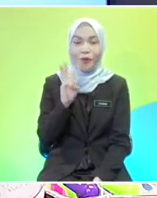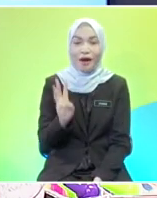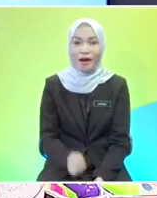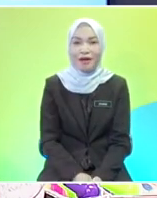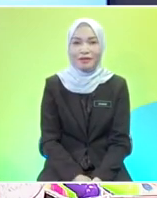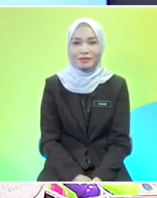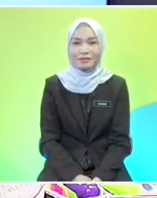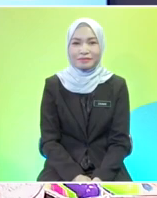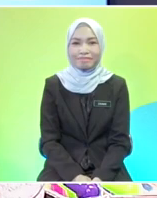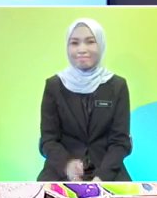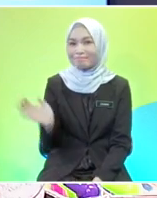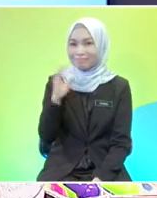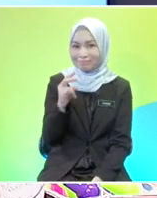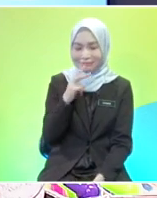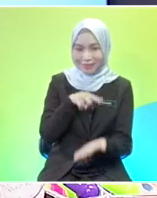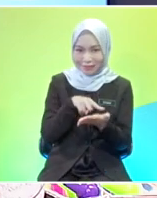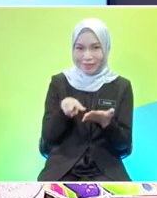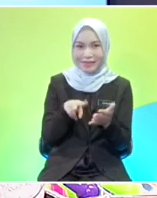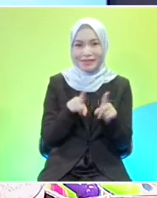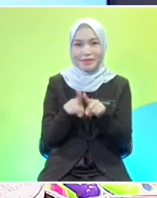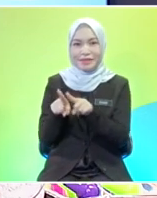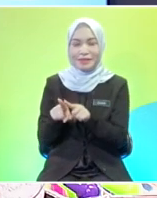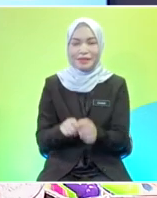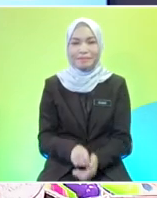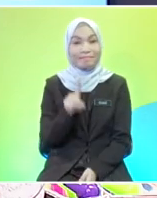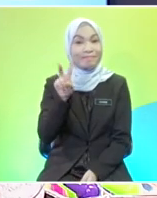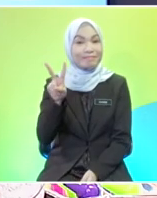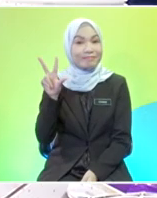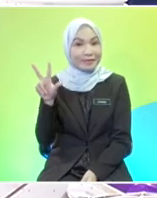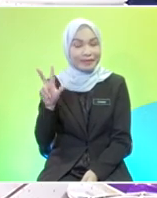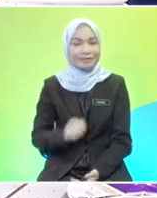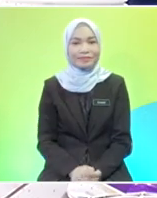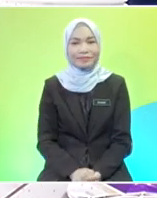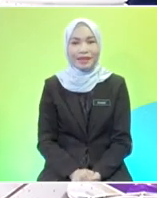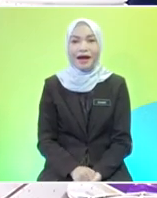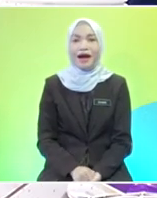cuma kita baca sama-sama ya oke satu dua tiga